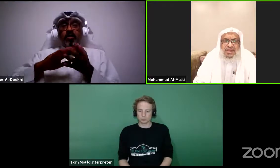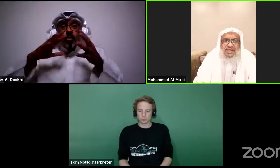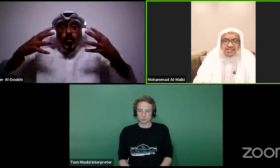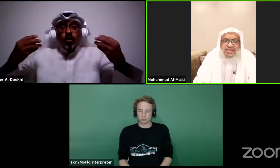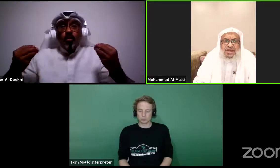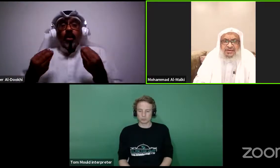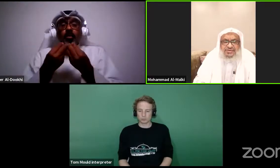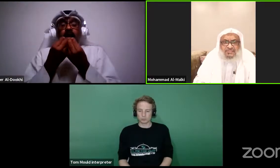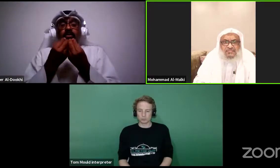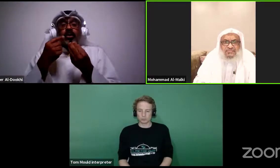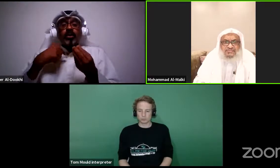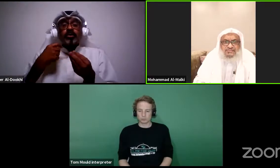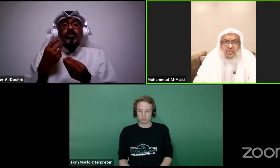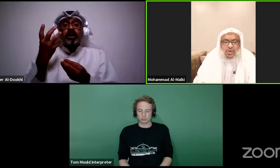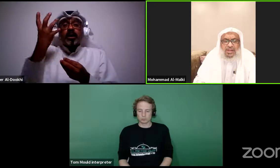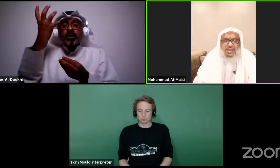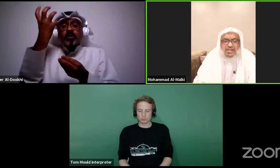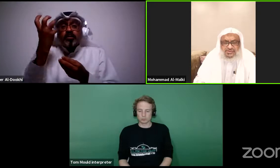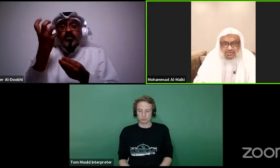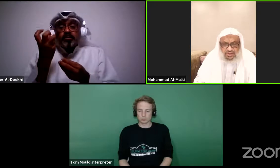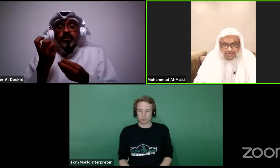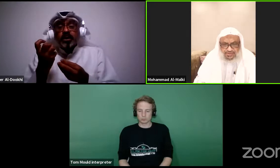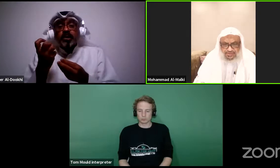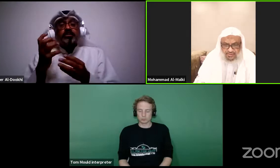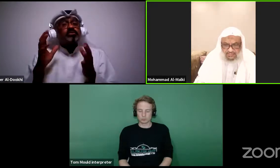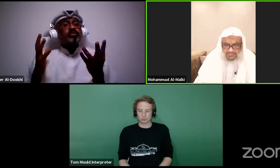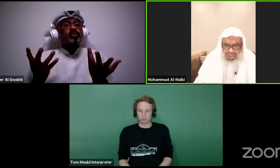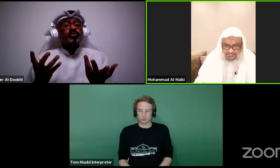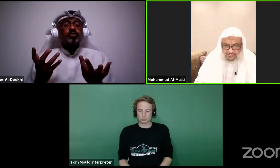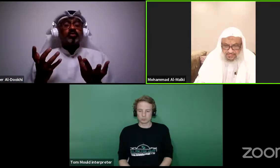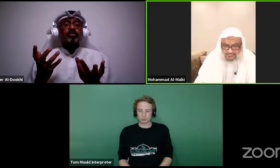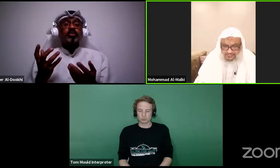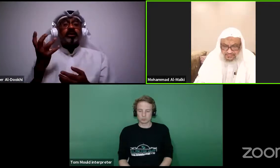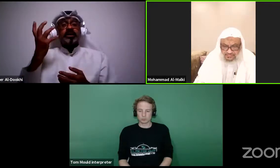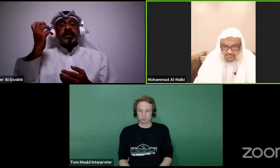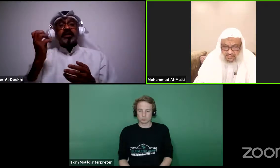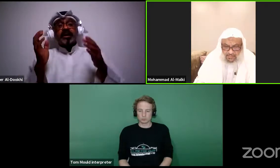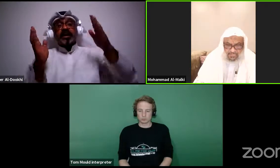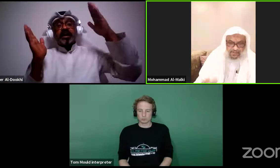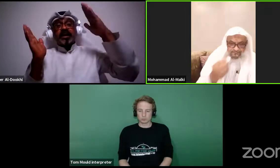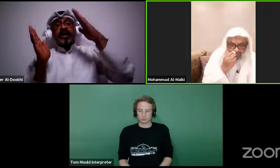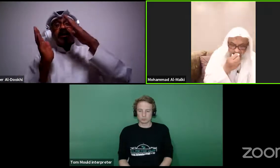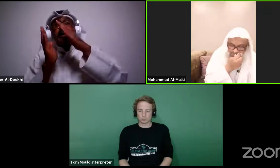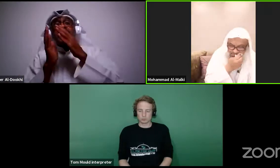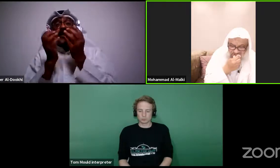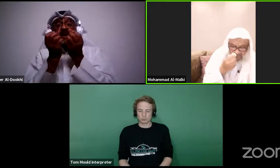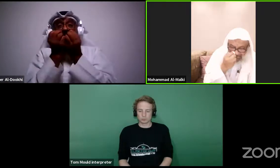من ليالي الدهر، وهي ليلة القدر. نعم.